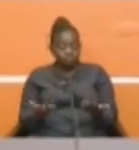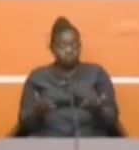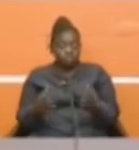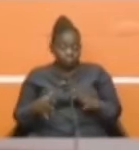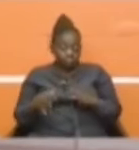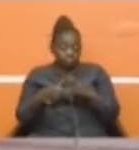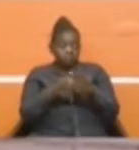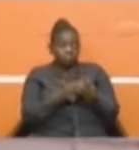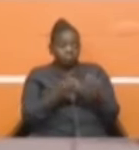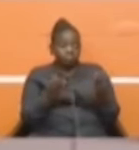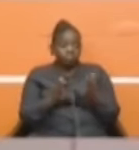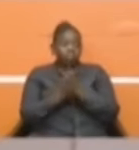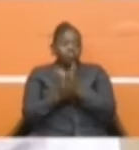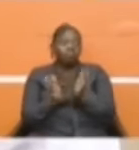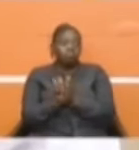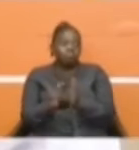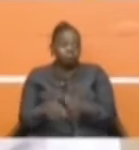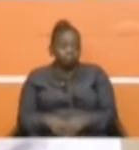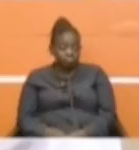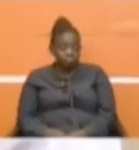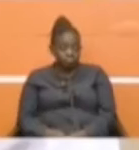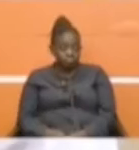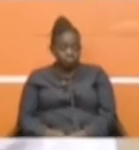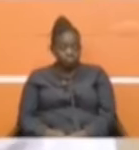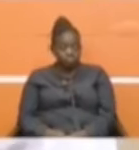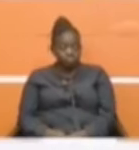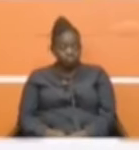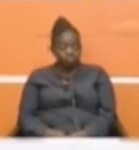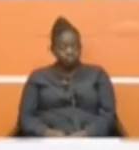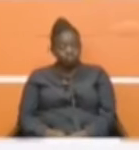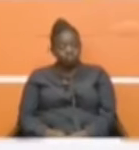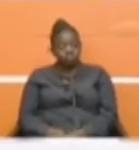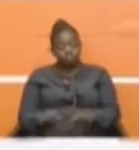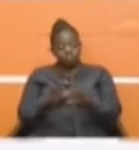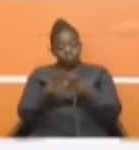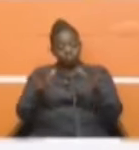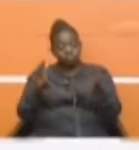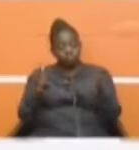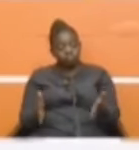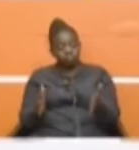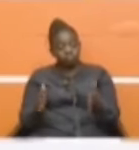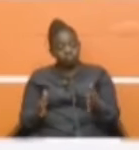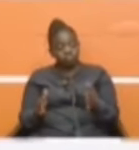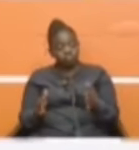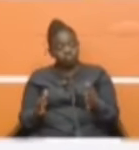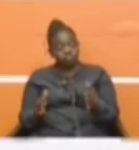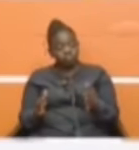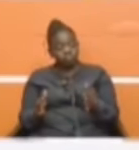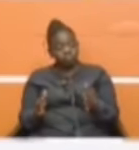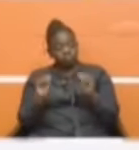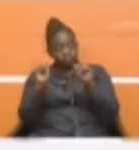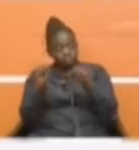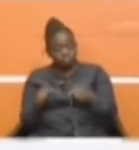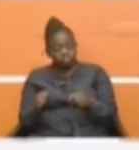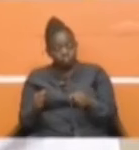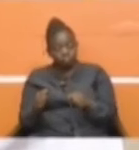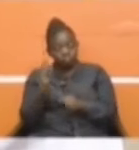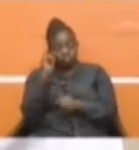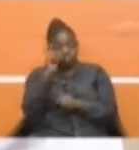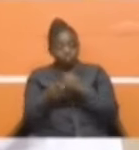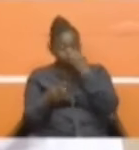ebyobwegasi bwe banyonnyola for us even with kameeza we were able to even to do the literature in Uganda so that we can reach